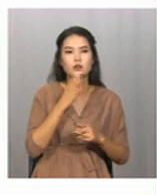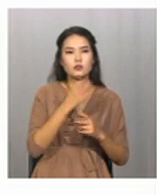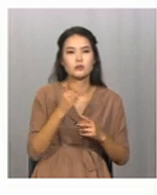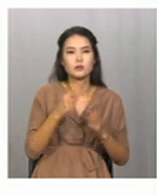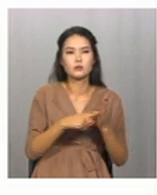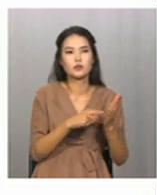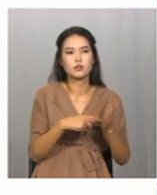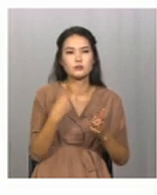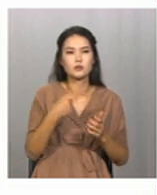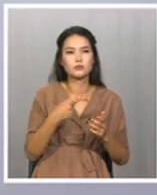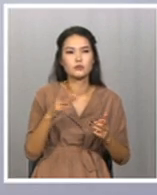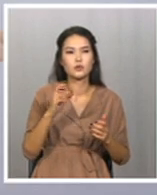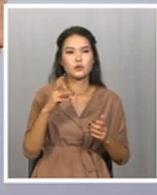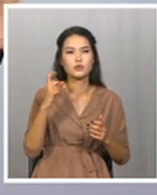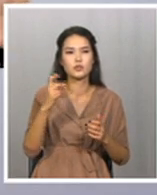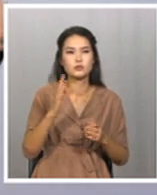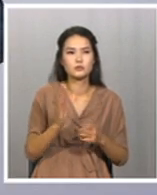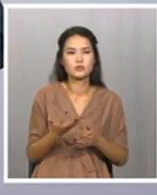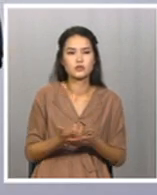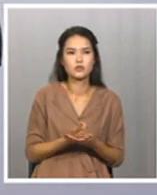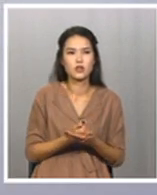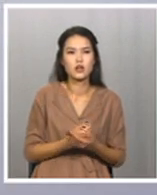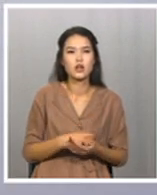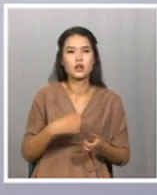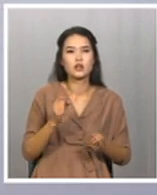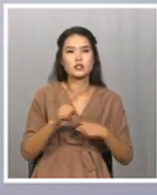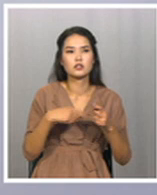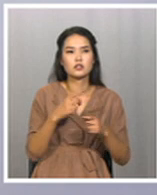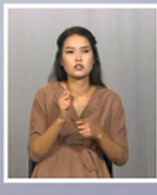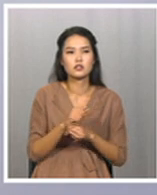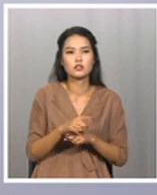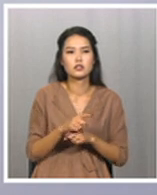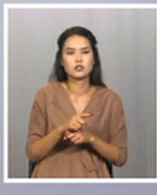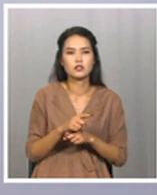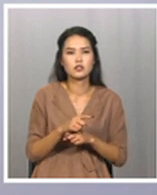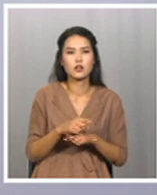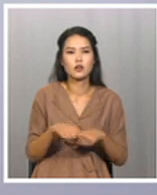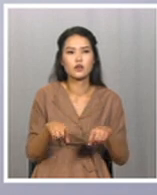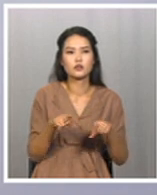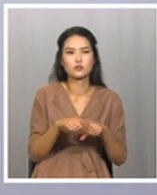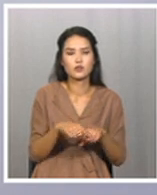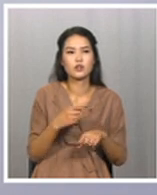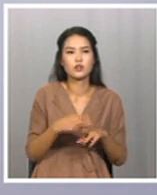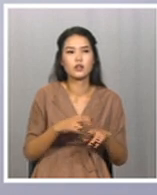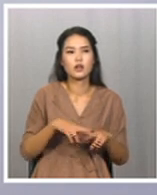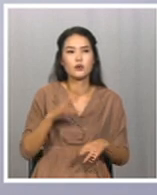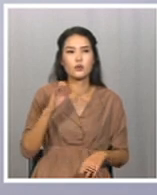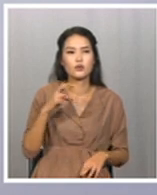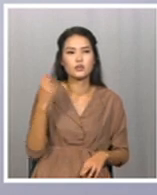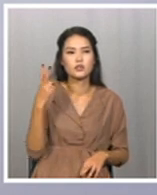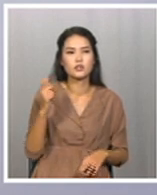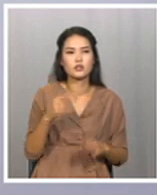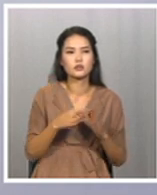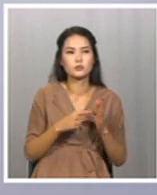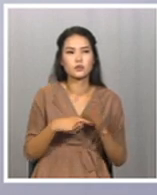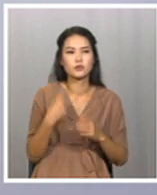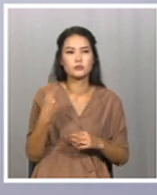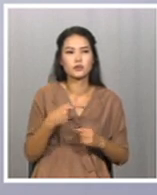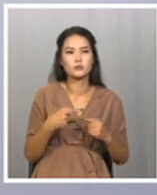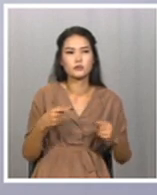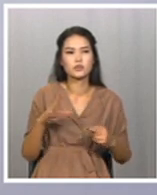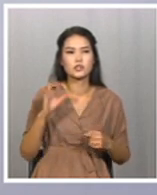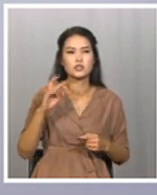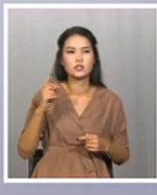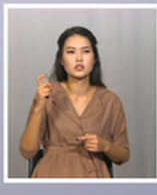x-ті шығарамыз. Дәл алдыңғы мысалға ұқсас мысал, косинус квадрат x бөлінген 1